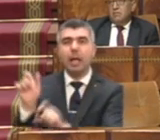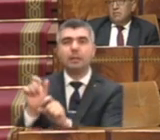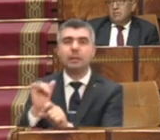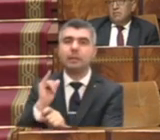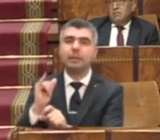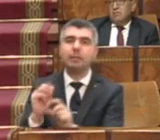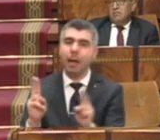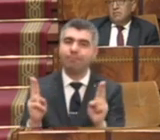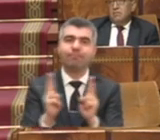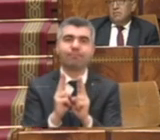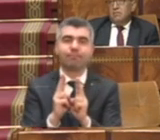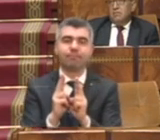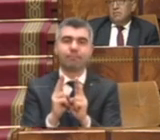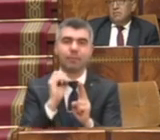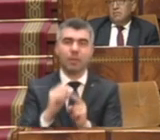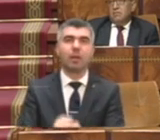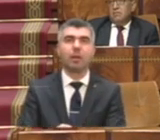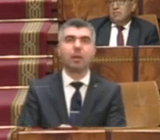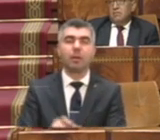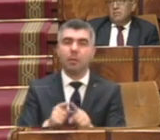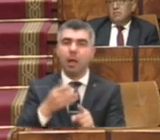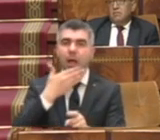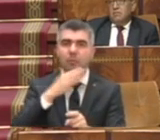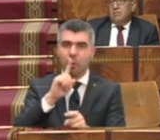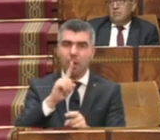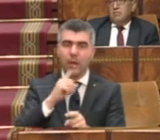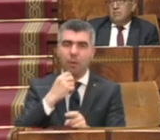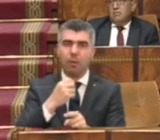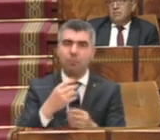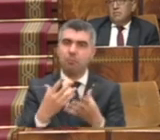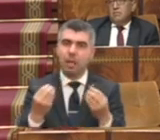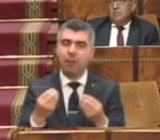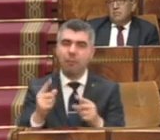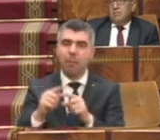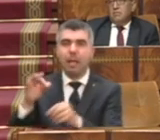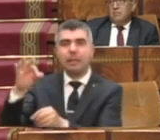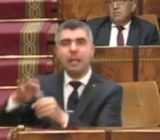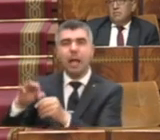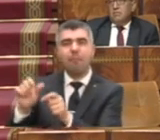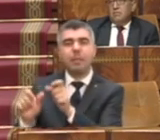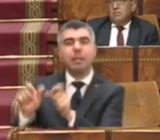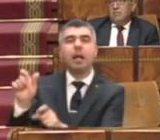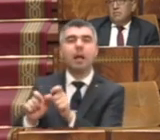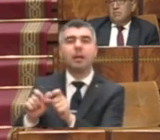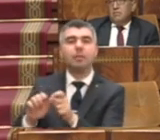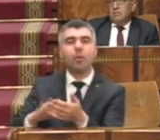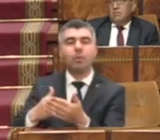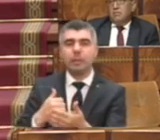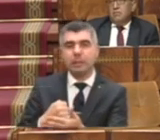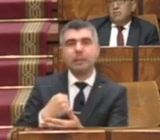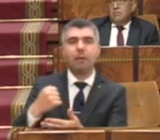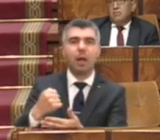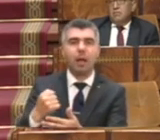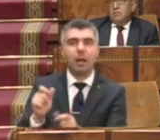اللي كنمثلوا للمواطنين. الحمد لله حنا حصلنا على مجموعه ديال الاصوات صوت علينا المواطنين من اجل الدفاع على مصلحه